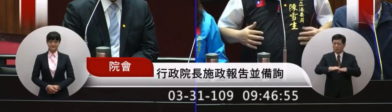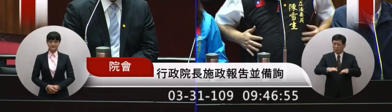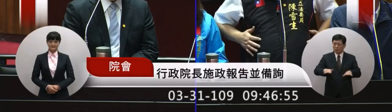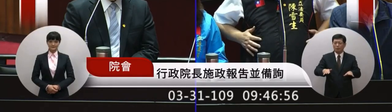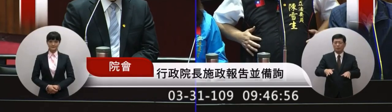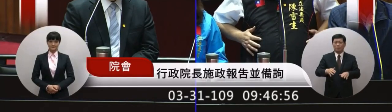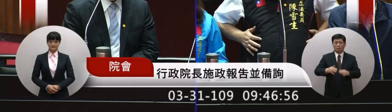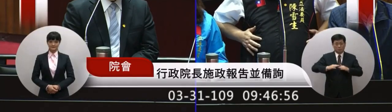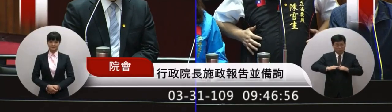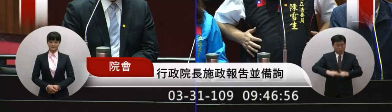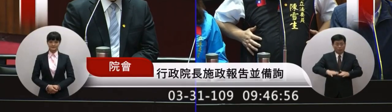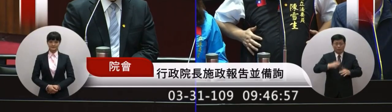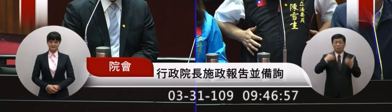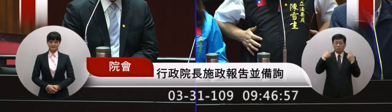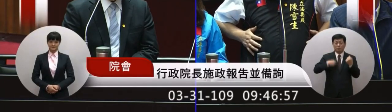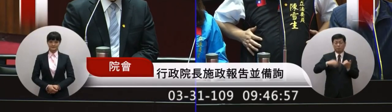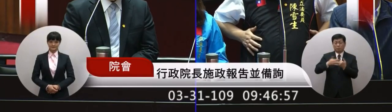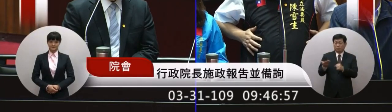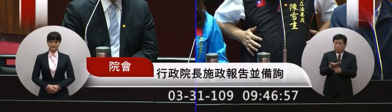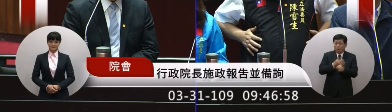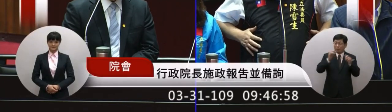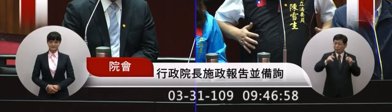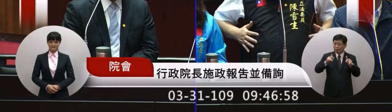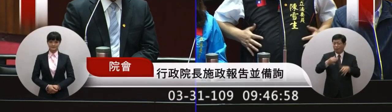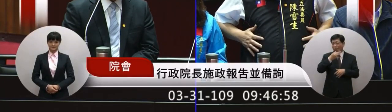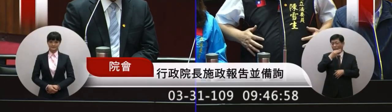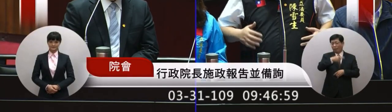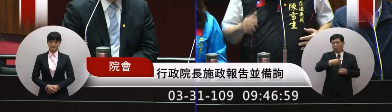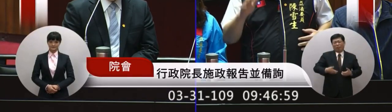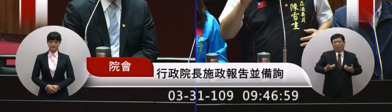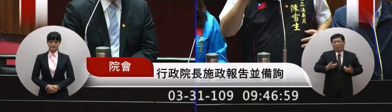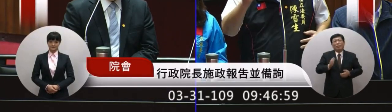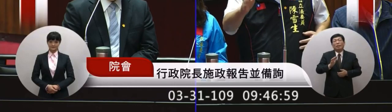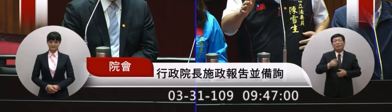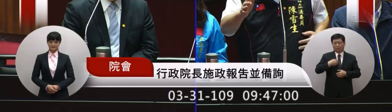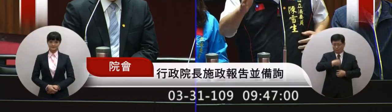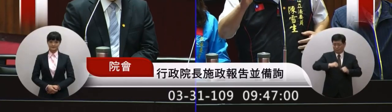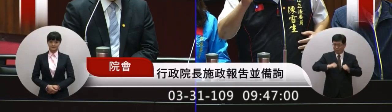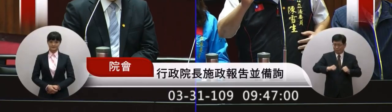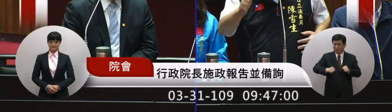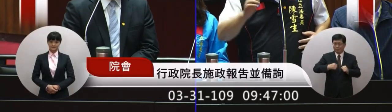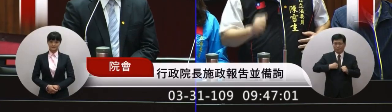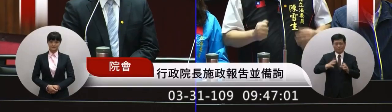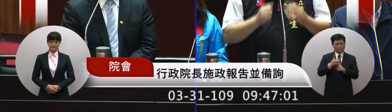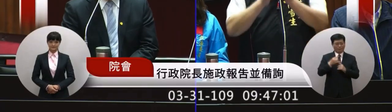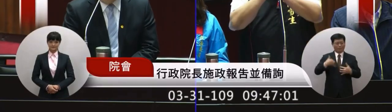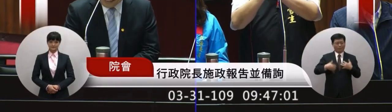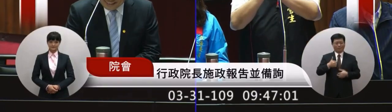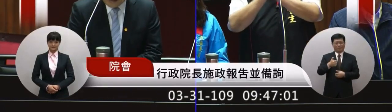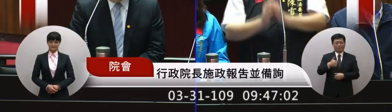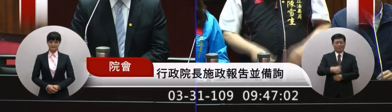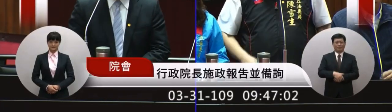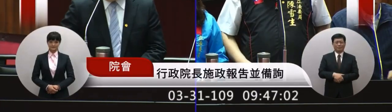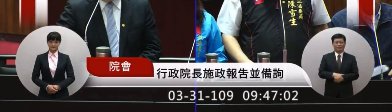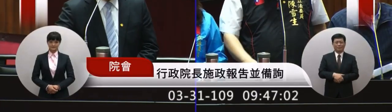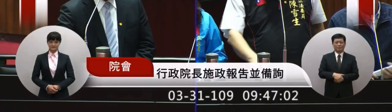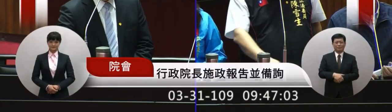哈。哦清明时节雨纷纷呐、啊，不怕院长火气太大，身体健康，精神愉快，谢谢。